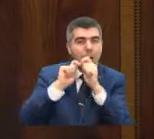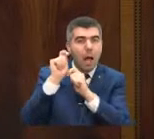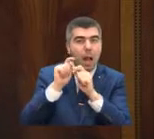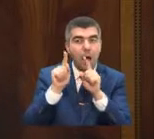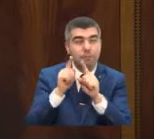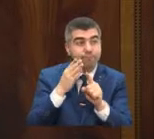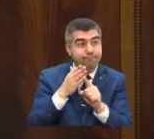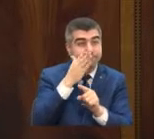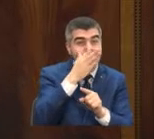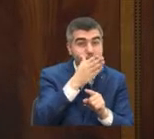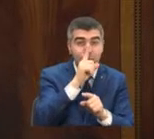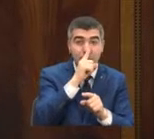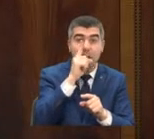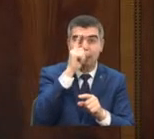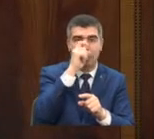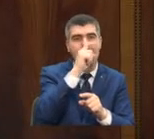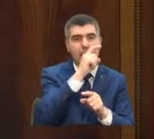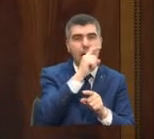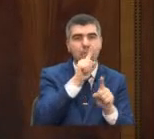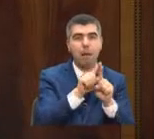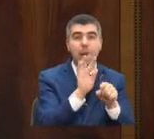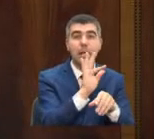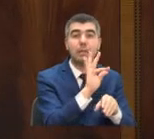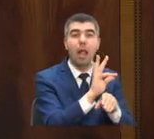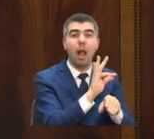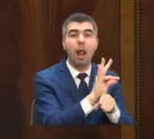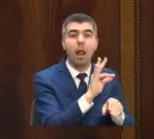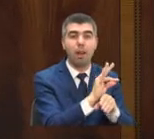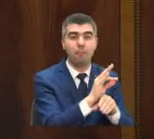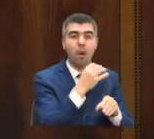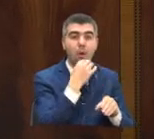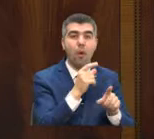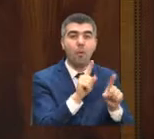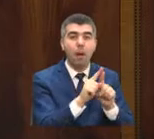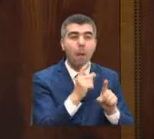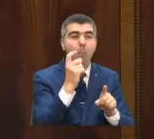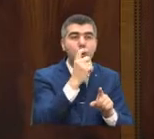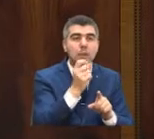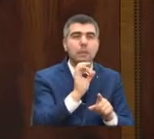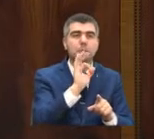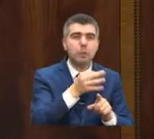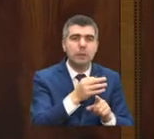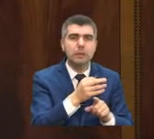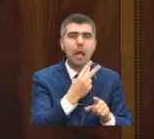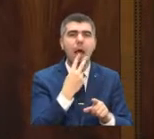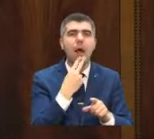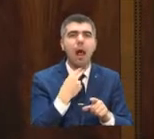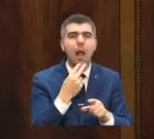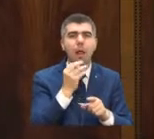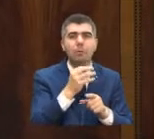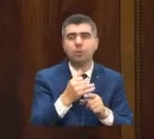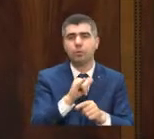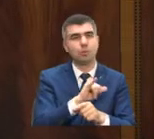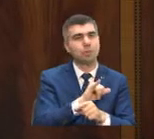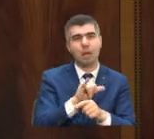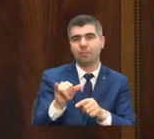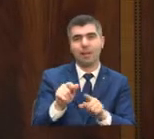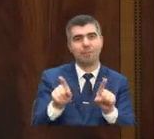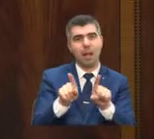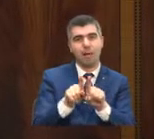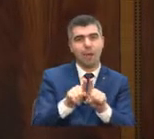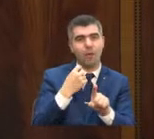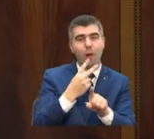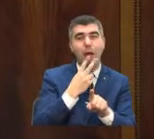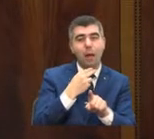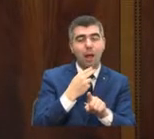الوسائل على المس بأمننا الداخلي. فمهما بلغت درجة فعالية المقاربة المعتمدة من طرف الدولة